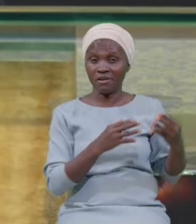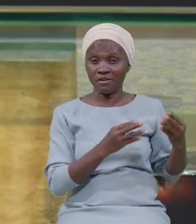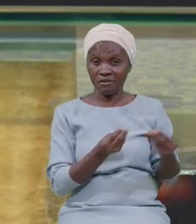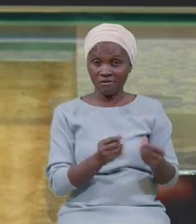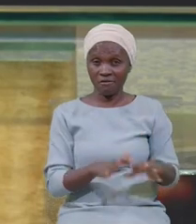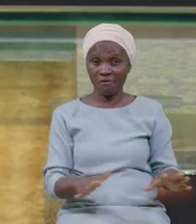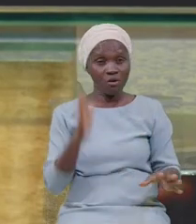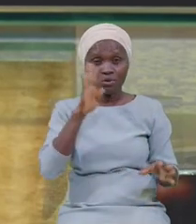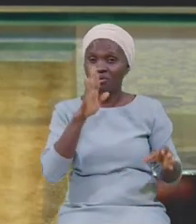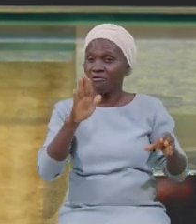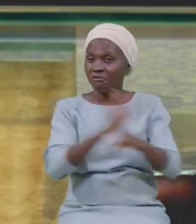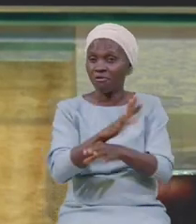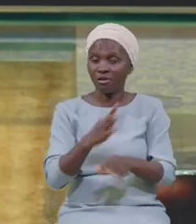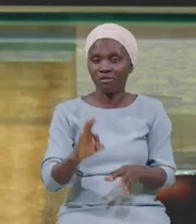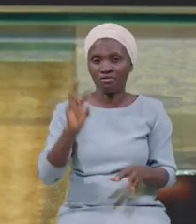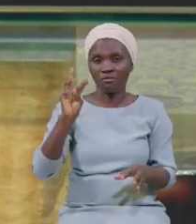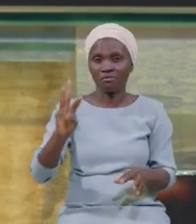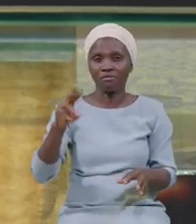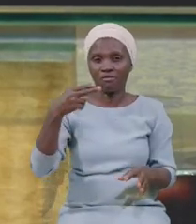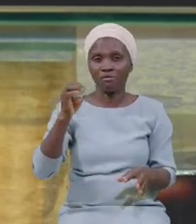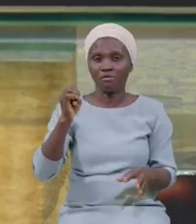cuves regorgeront de moût et d'huile. 25.